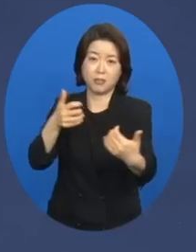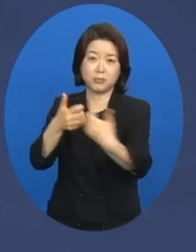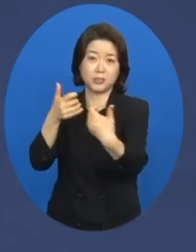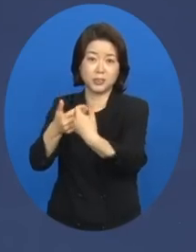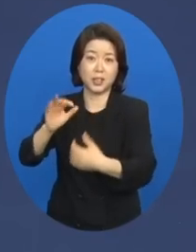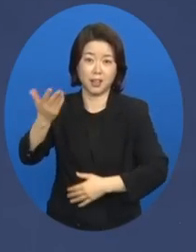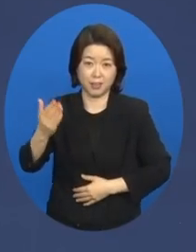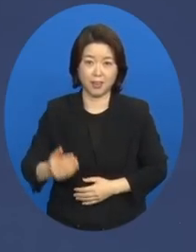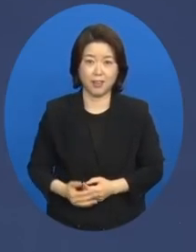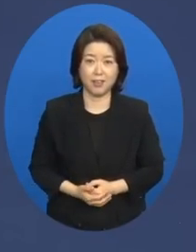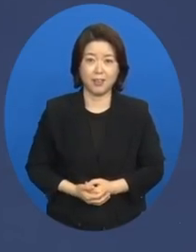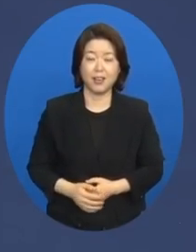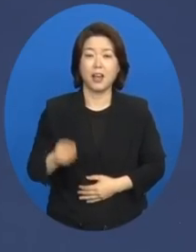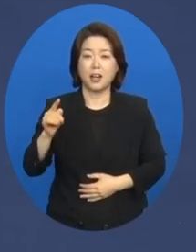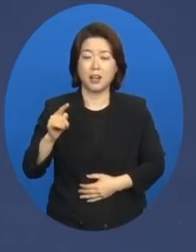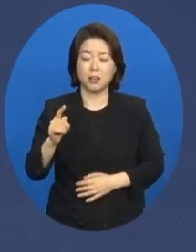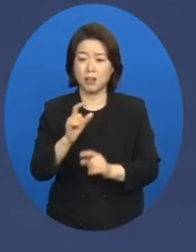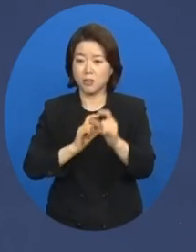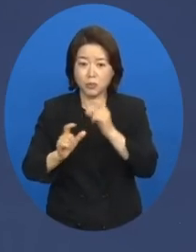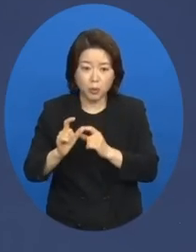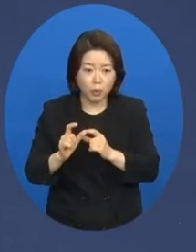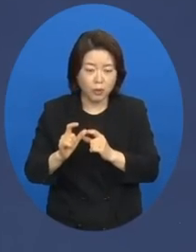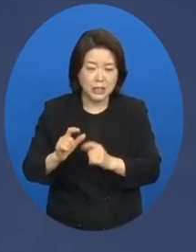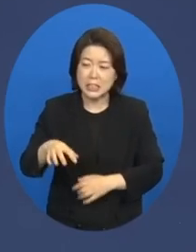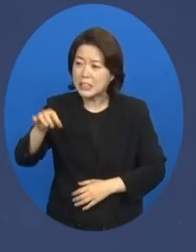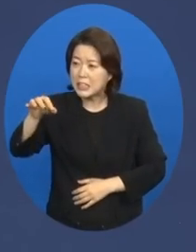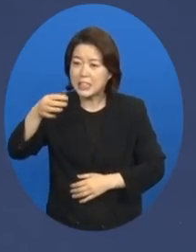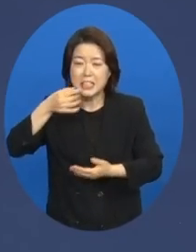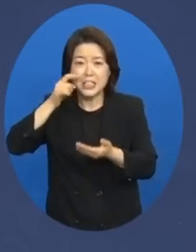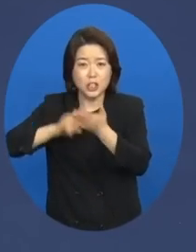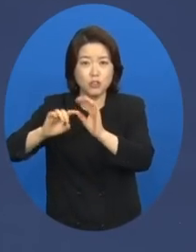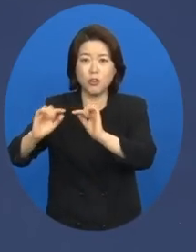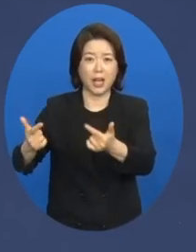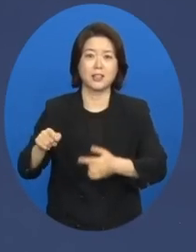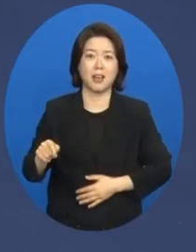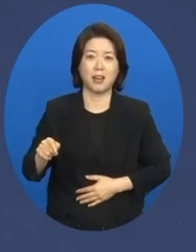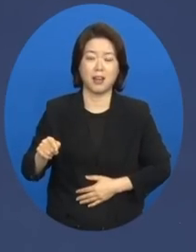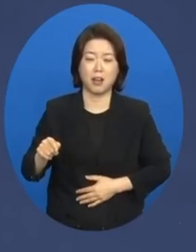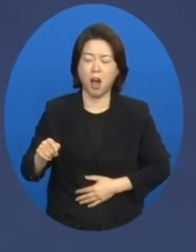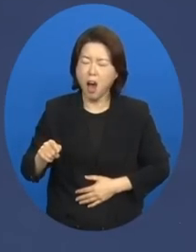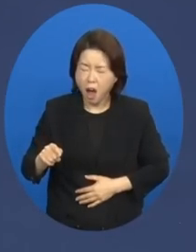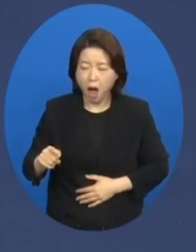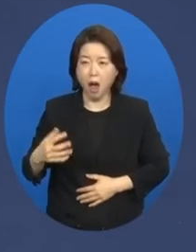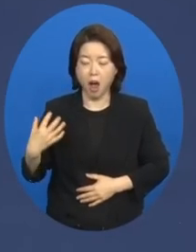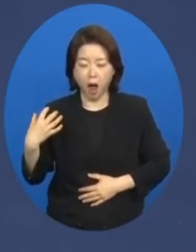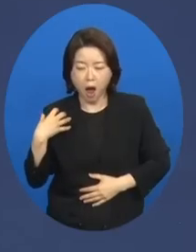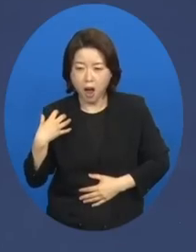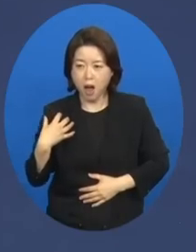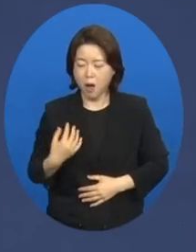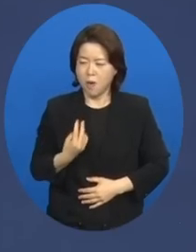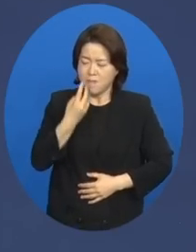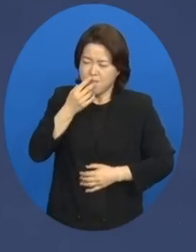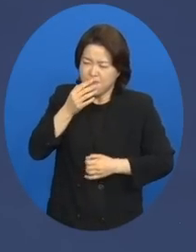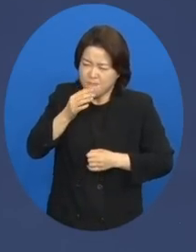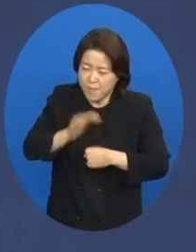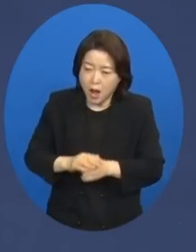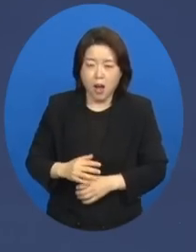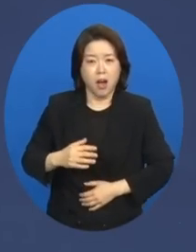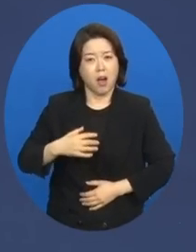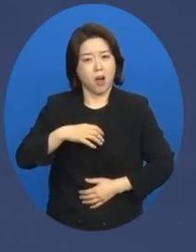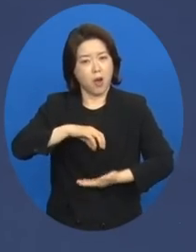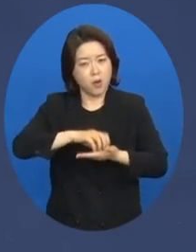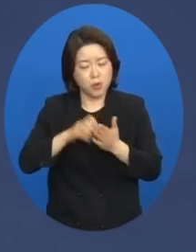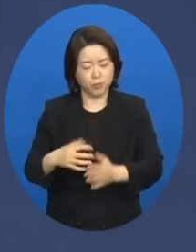뭐 한치도 더 나은 게 없는 너무너무 막 이 압박에 숨도 쉬지 못할 만큼